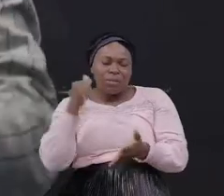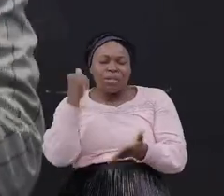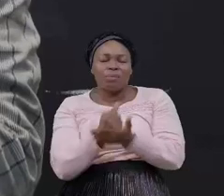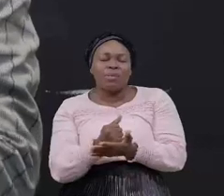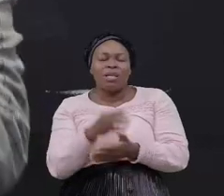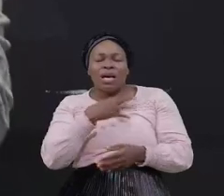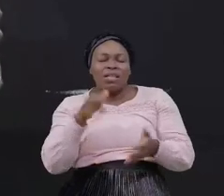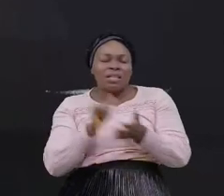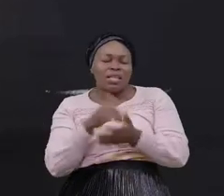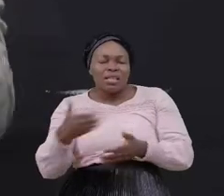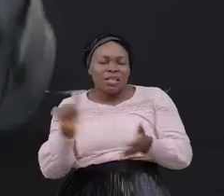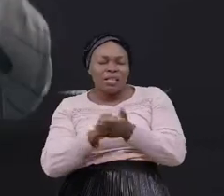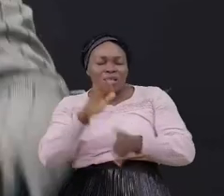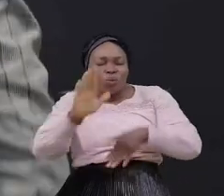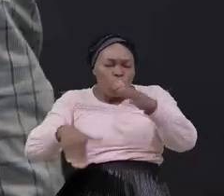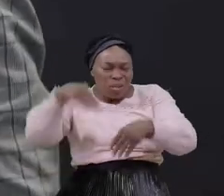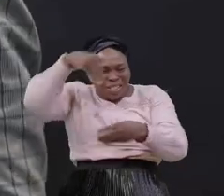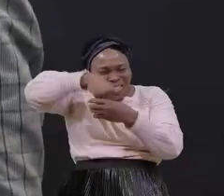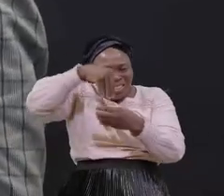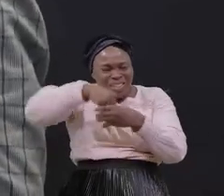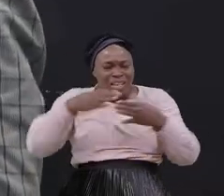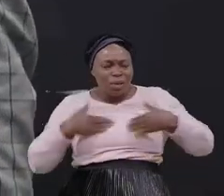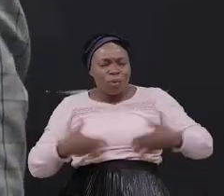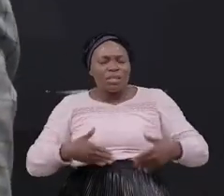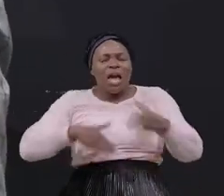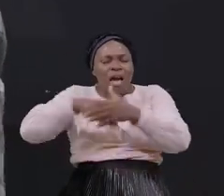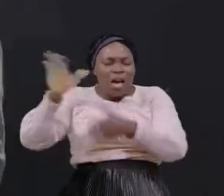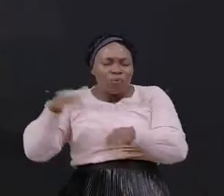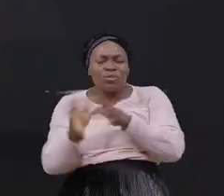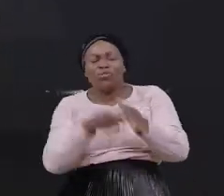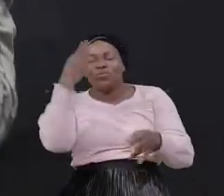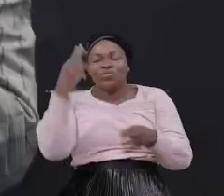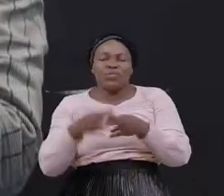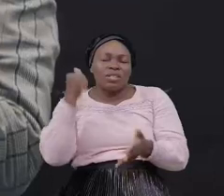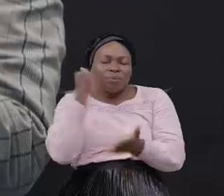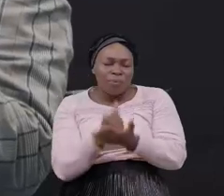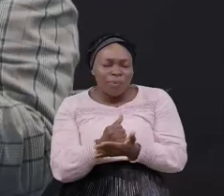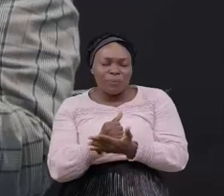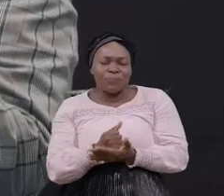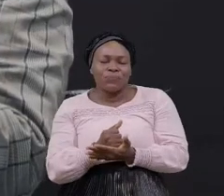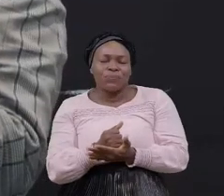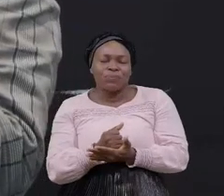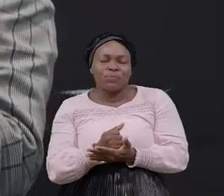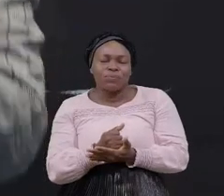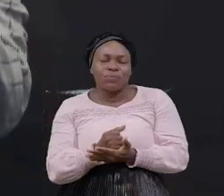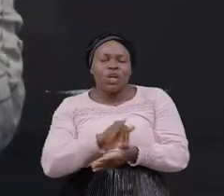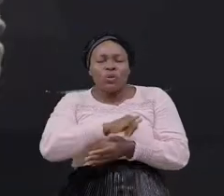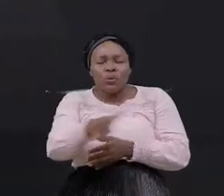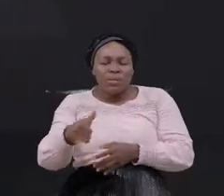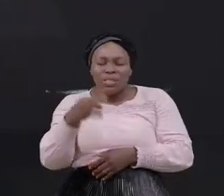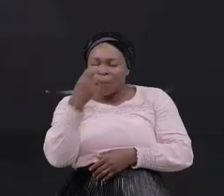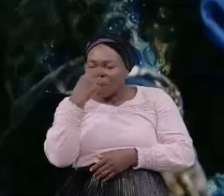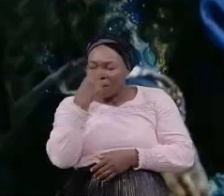Et les choses qui circulent dans le corps, sortez de là au nom de Jésus. Ces yeux